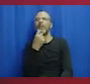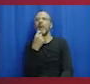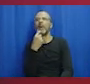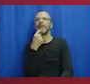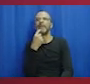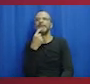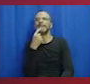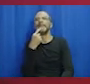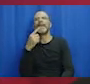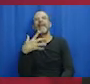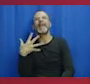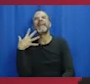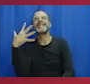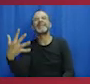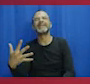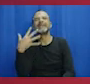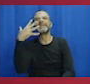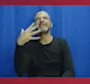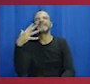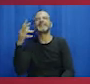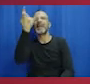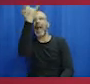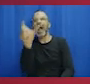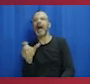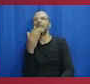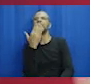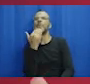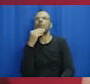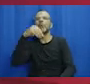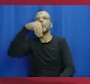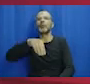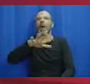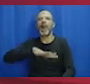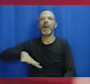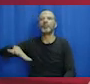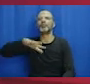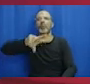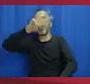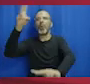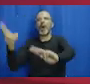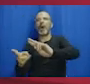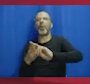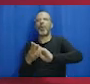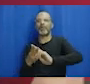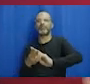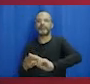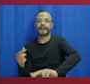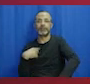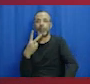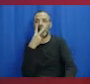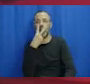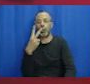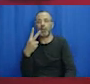تلمع صورة الإنسان اليهودي في داخل المجتمع العالمي. ومن هذا المنطلق بنشوف